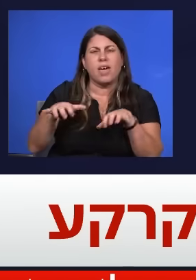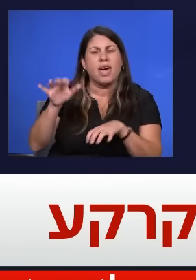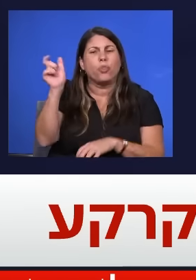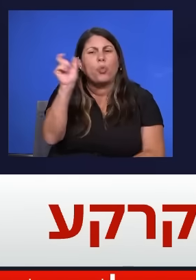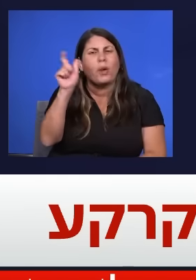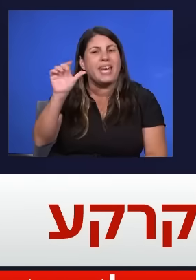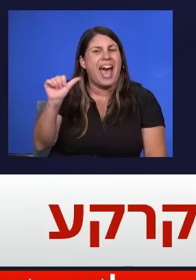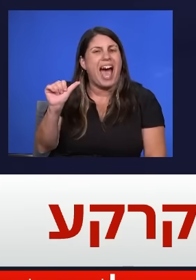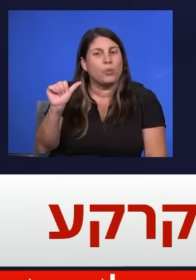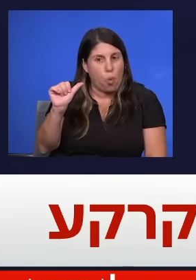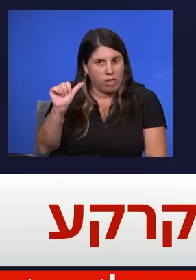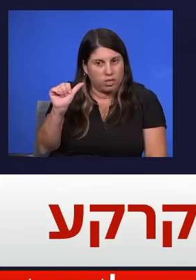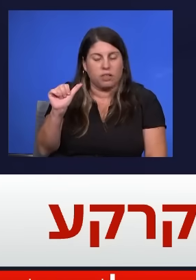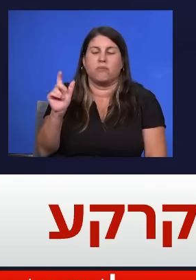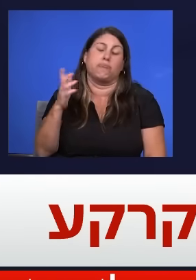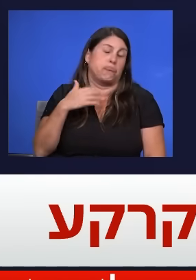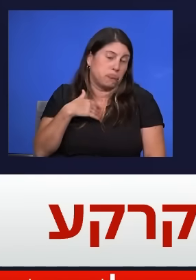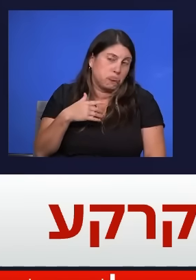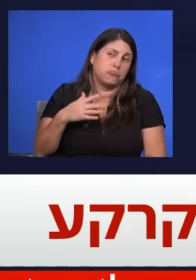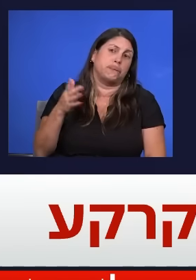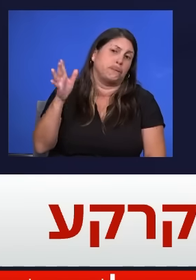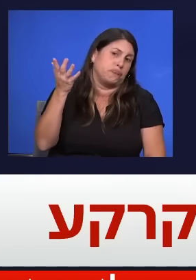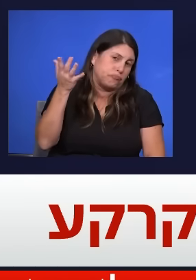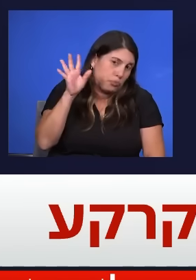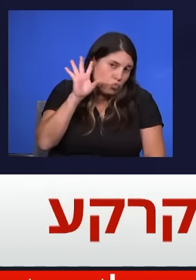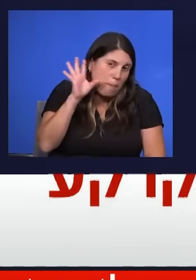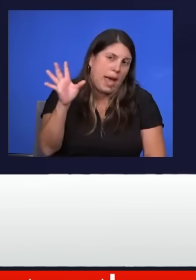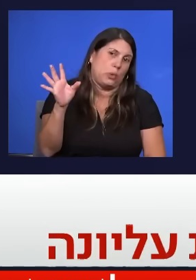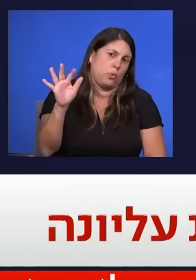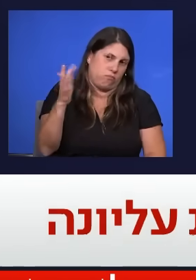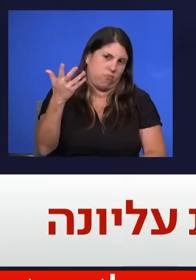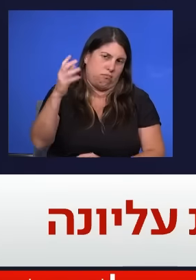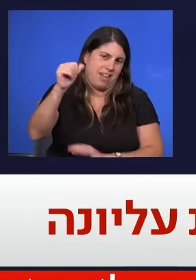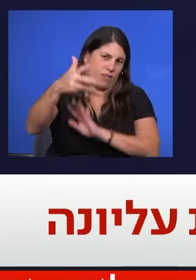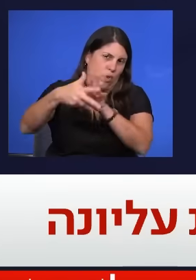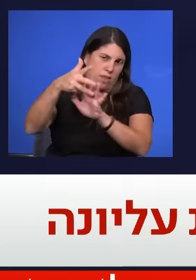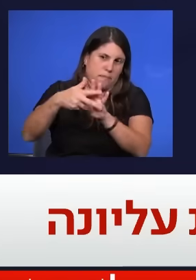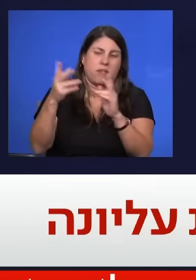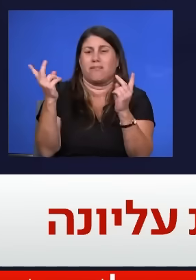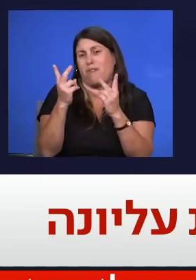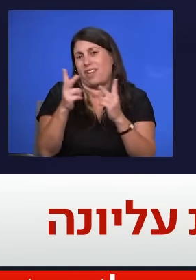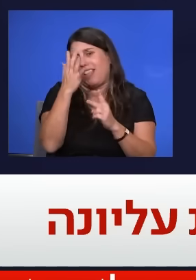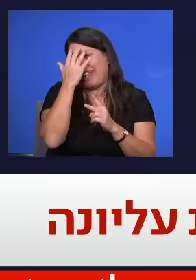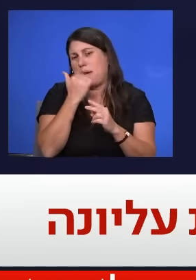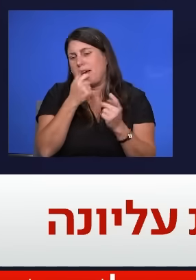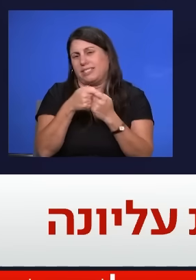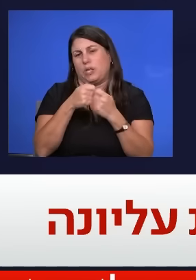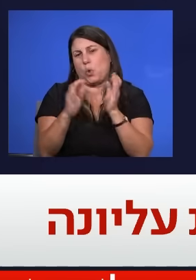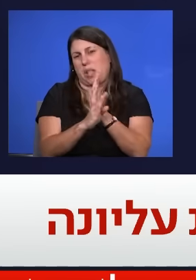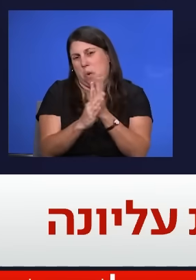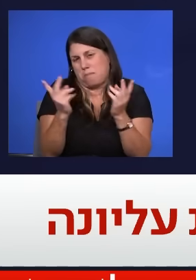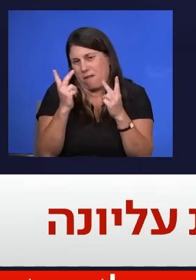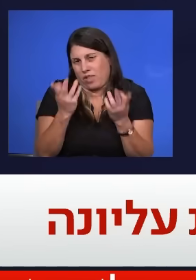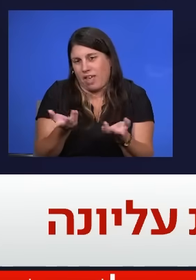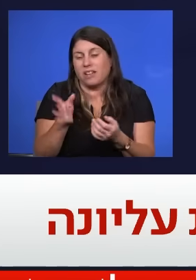שמעתי את מה ששמענו בצהל, את מה שארדואן אמר. בוודאי שחמאס הוא ארגון טרור, אבל אני חושב שגם מה שארדואן אמר,